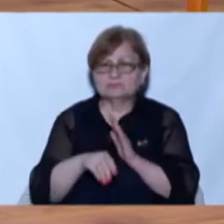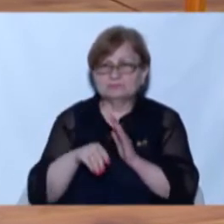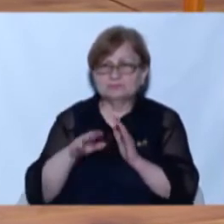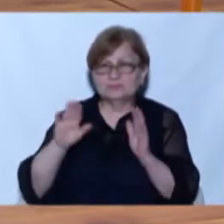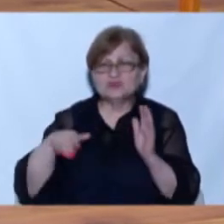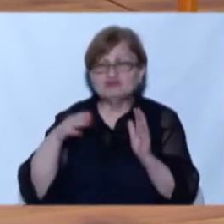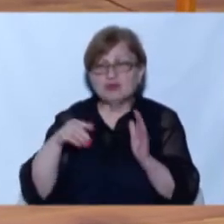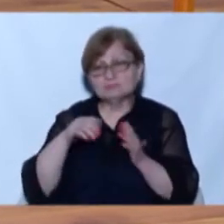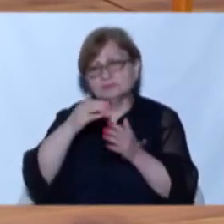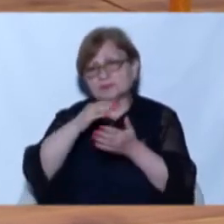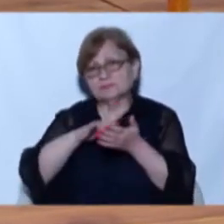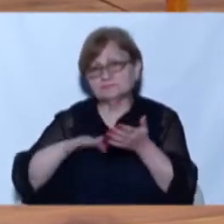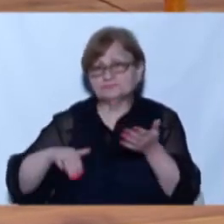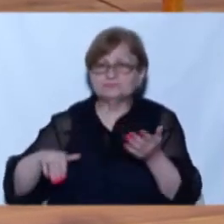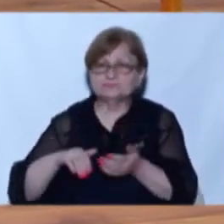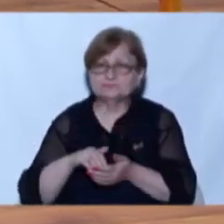შემდეგი ეპიზოდი